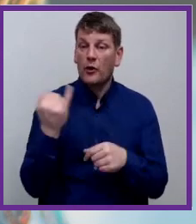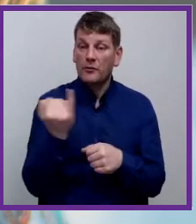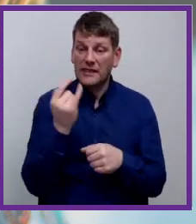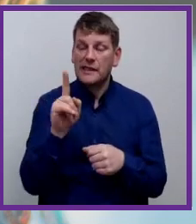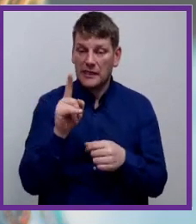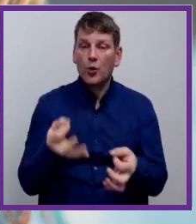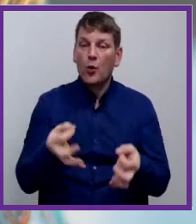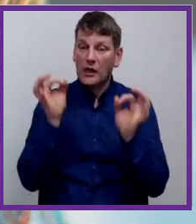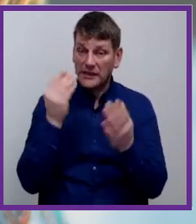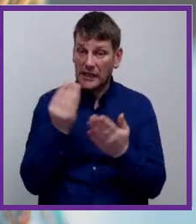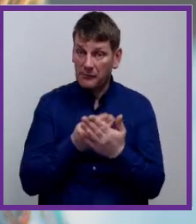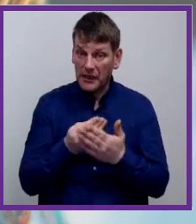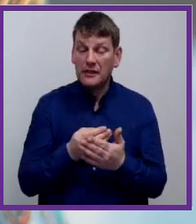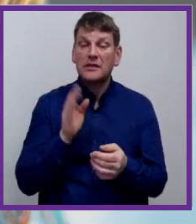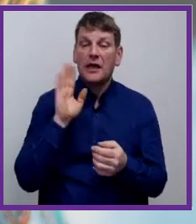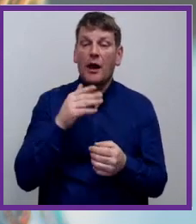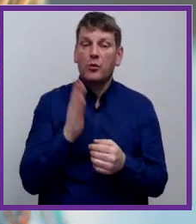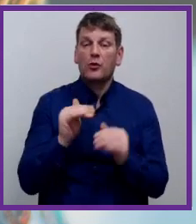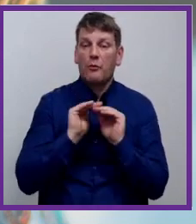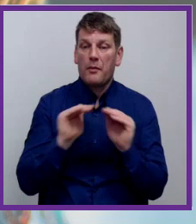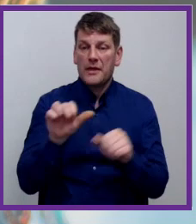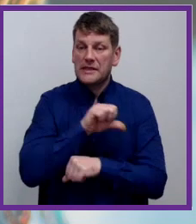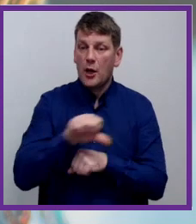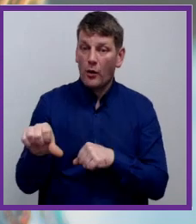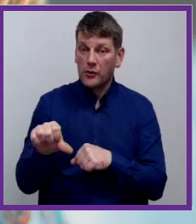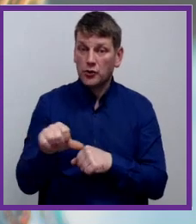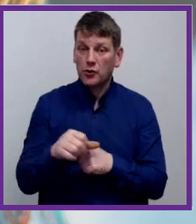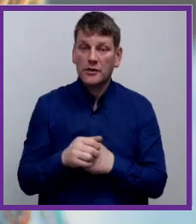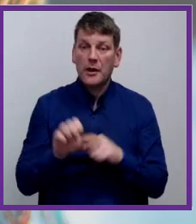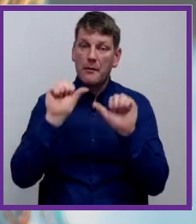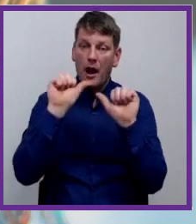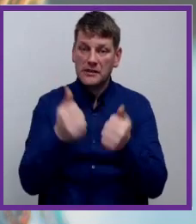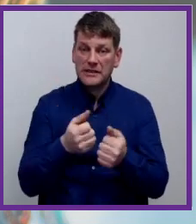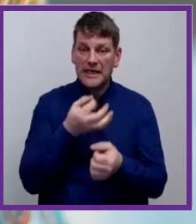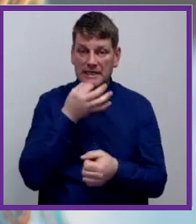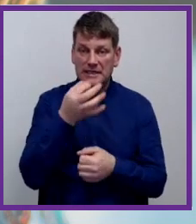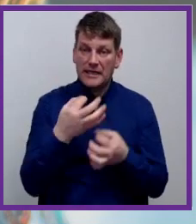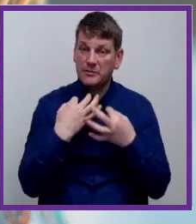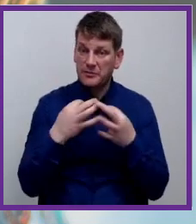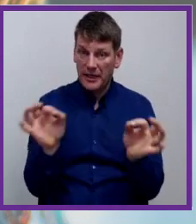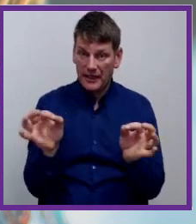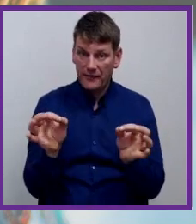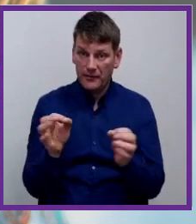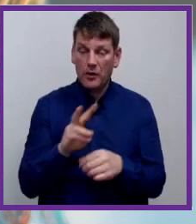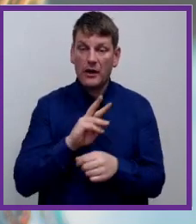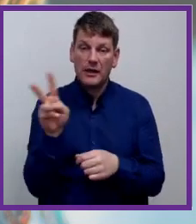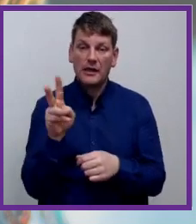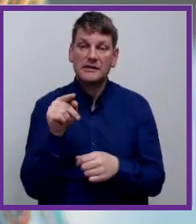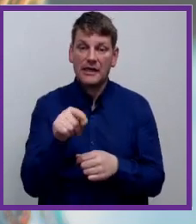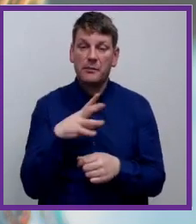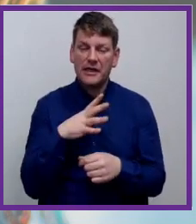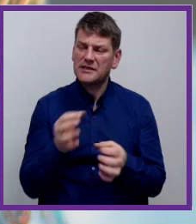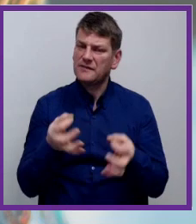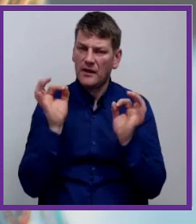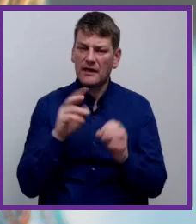nozīmīgas, lai būtu pamats ierobežot mākslinieckās izteiksmes brīvību, kas te bija arī